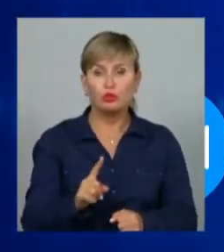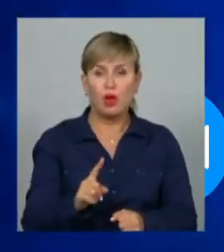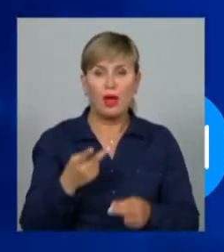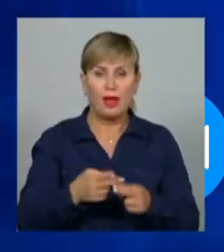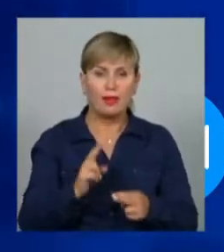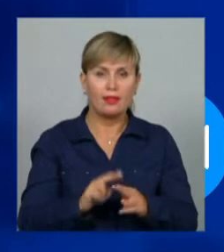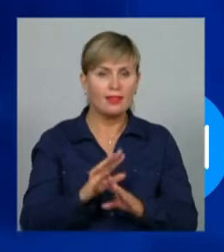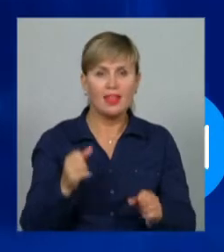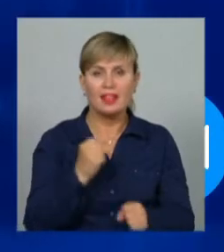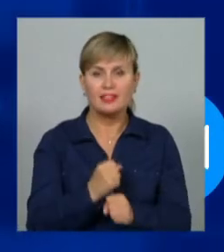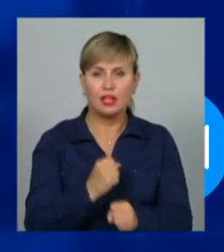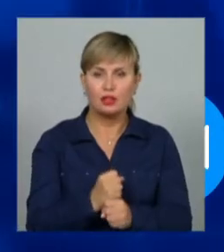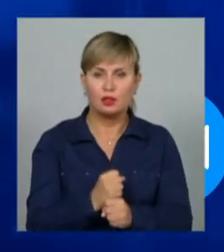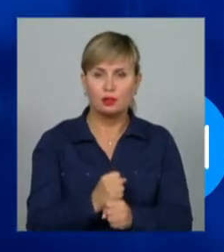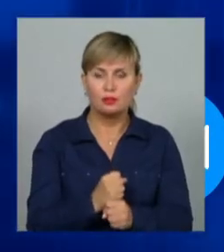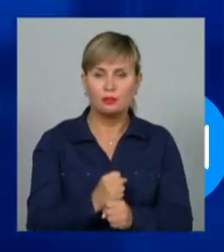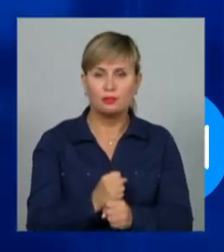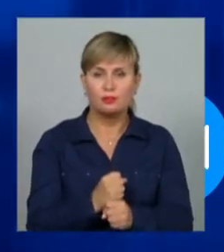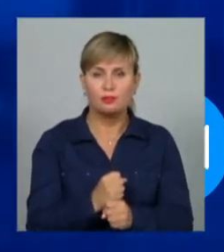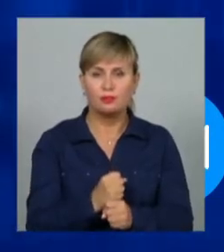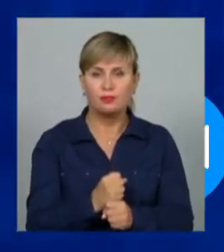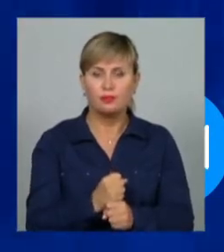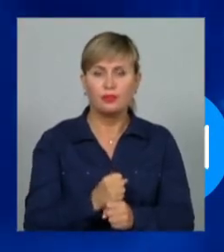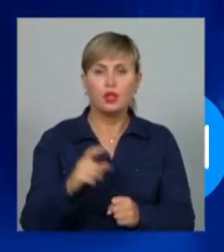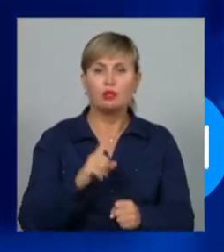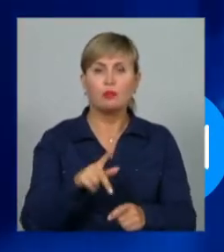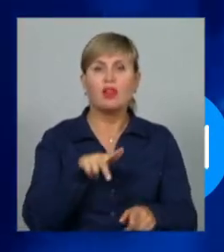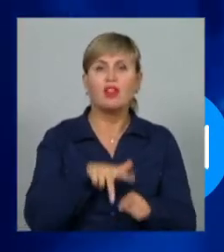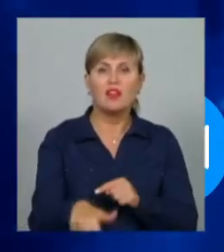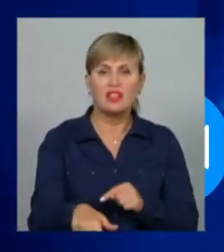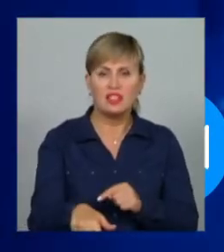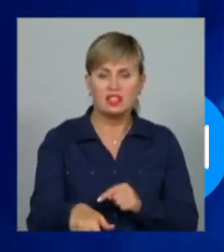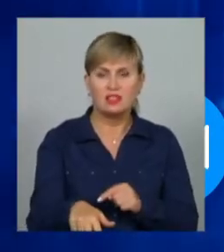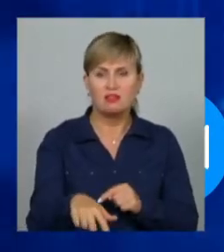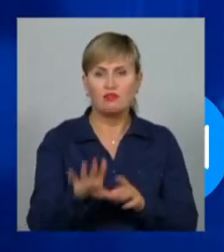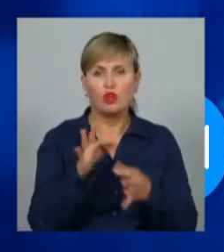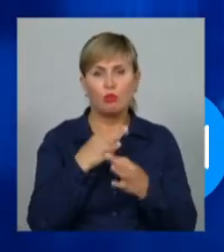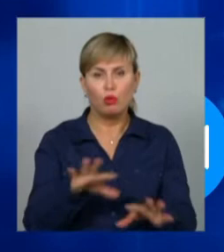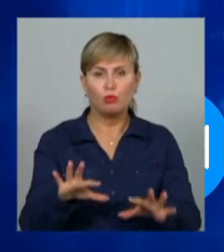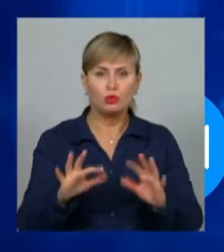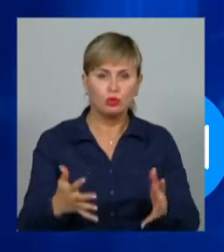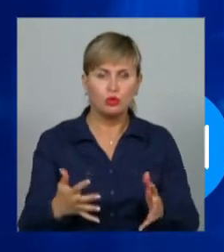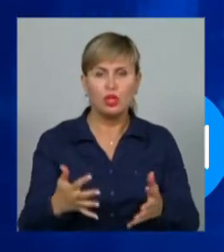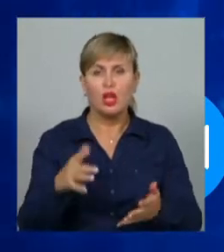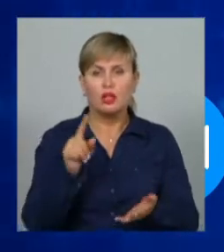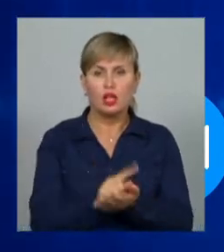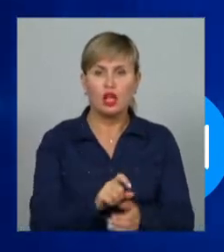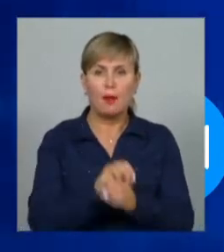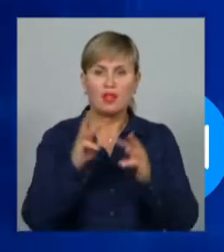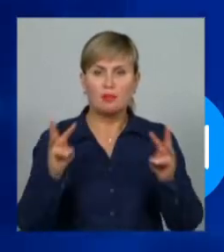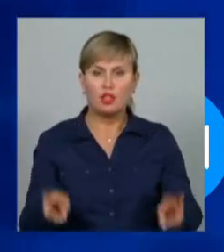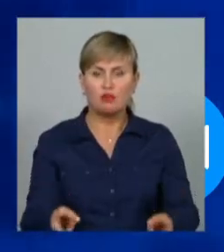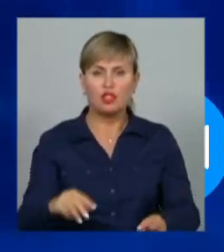не делают, для, как бы, чтобы навредить кому-то, в любом случае они должны обеспечивать